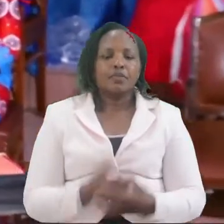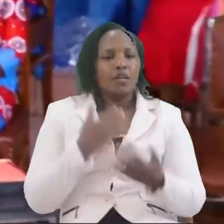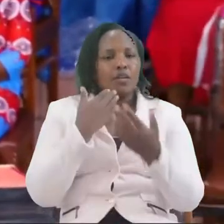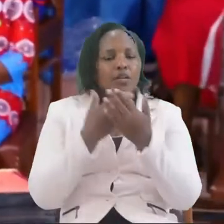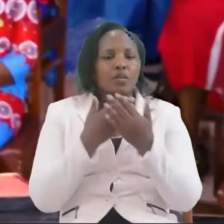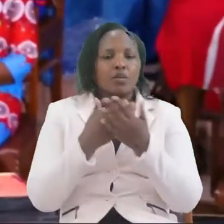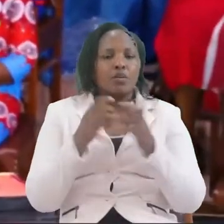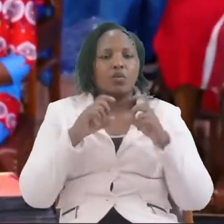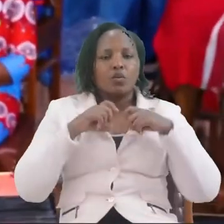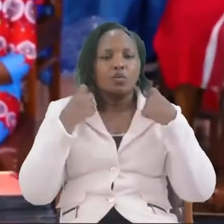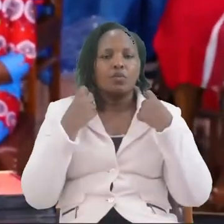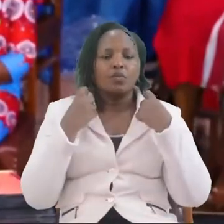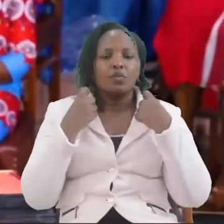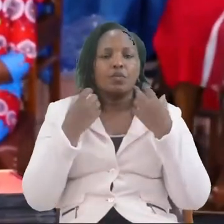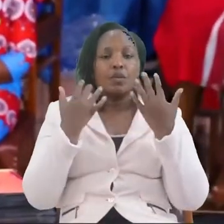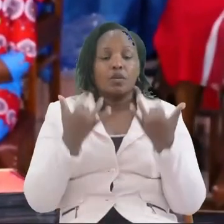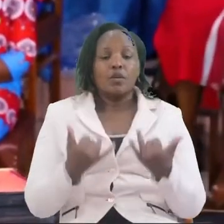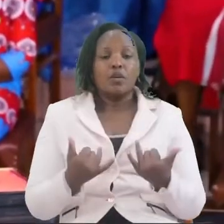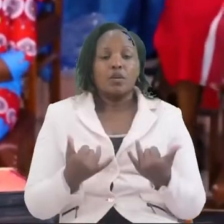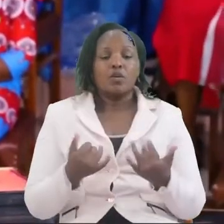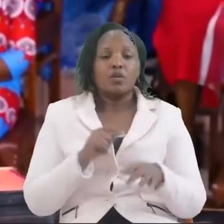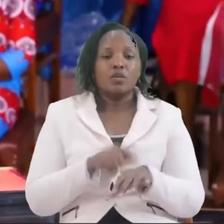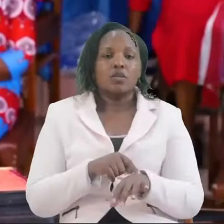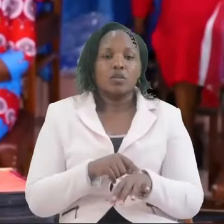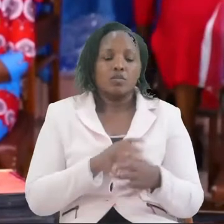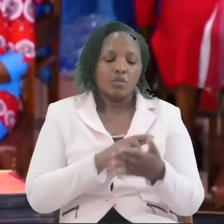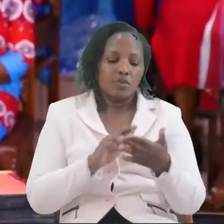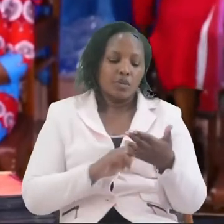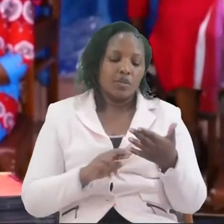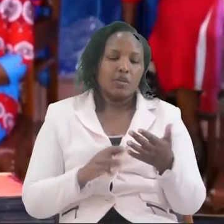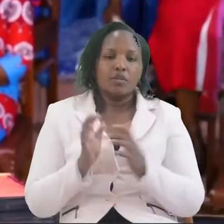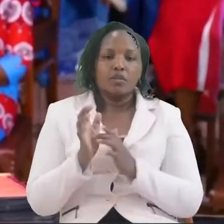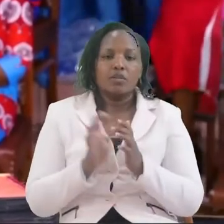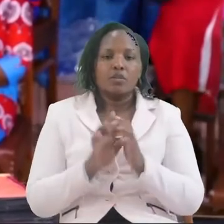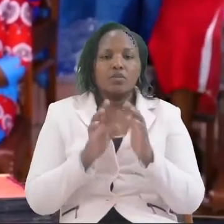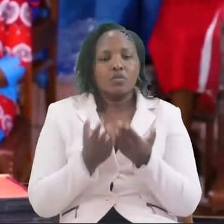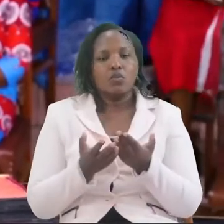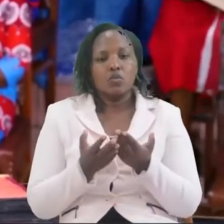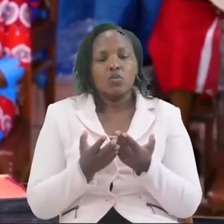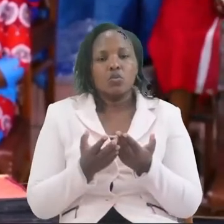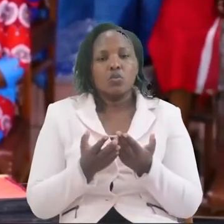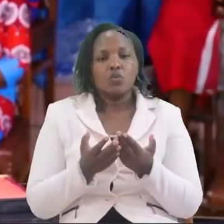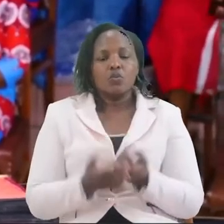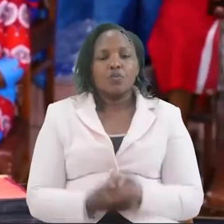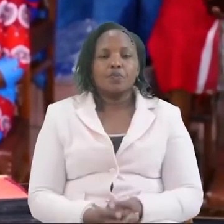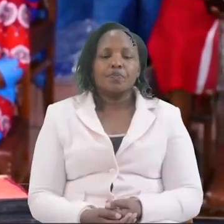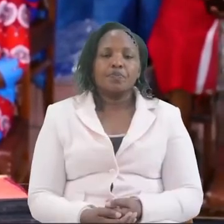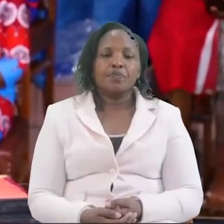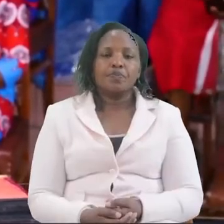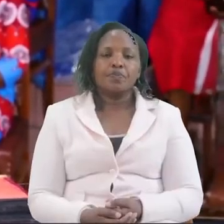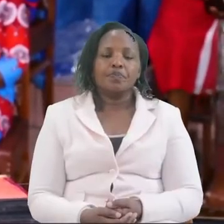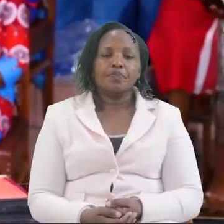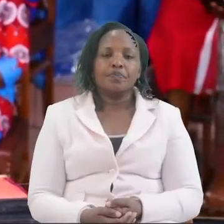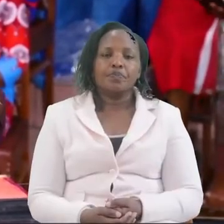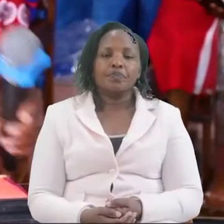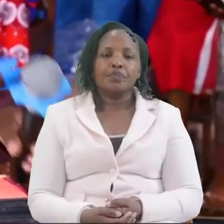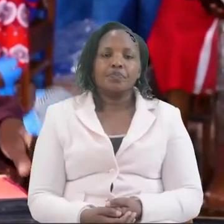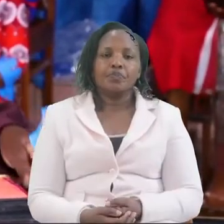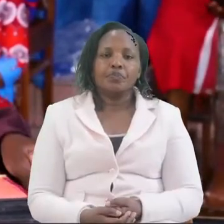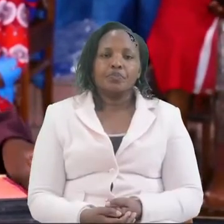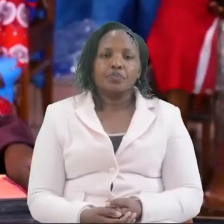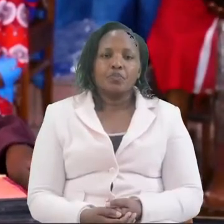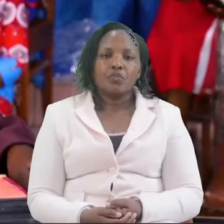Asante sana mchungaji, na sasa tutaingia kipindi cha kusoma Biblia tukiongezwa na Tabitha na Florence.